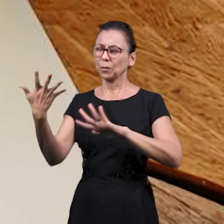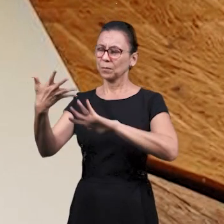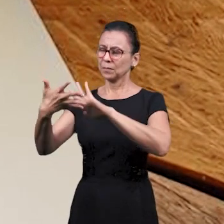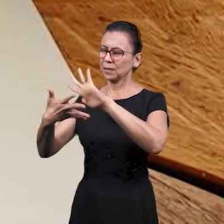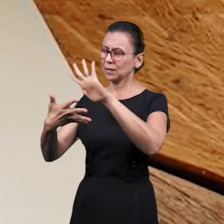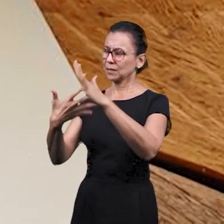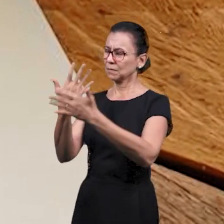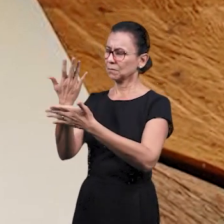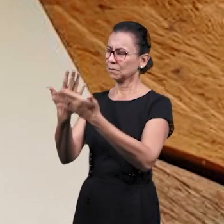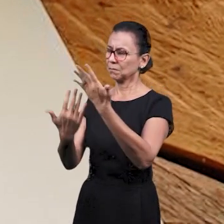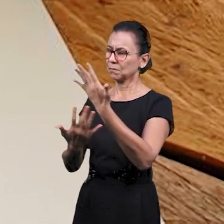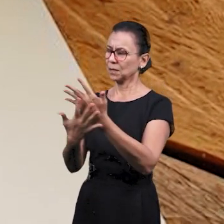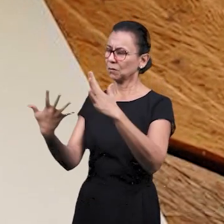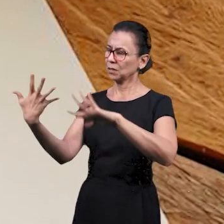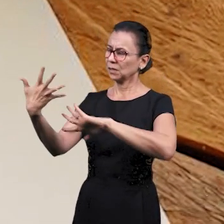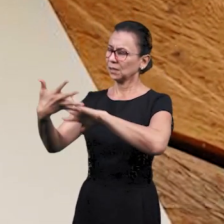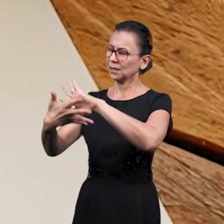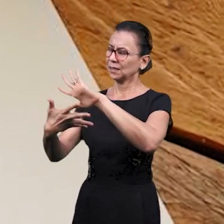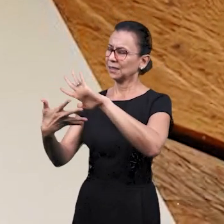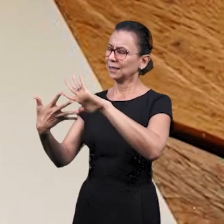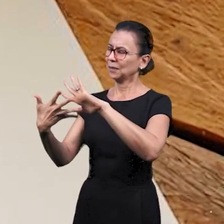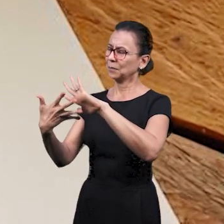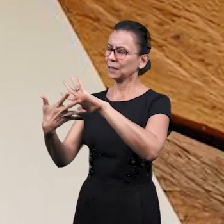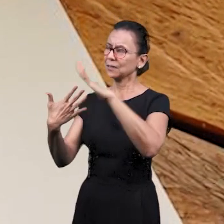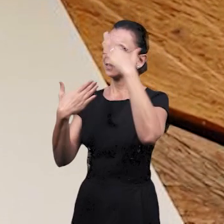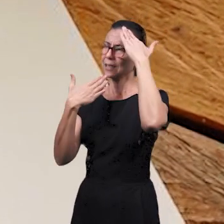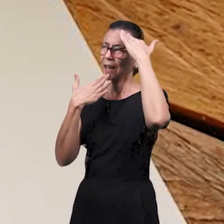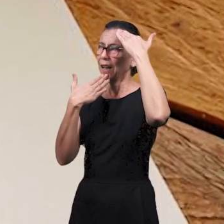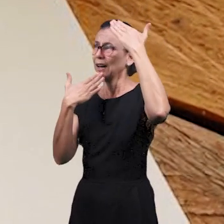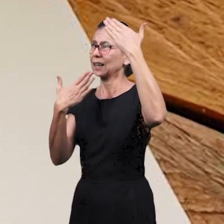И как мне выразить в словах, Господи?